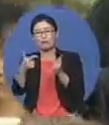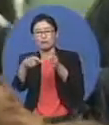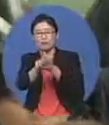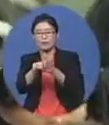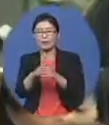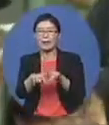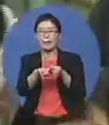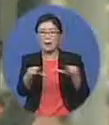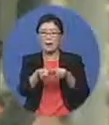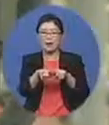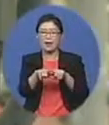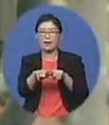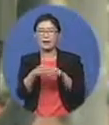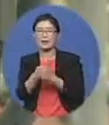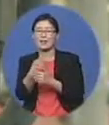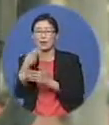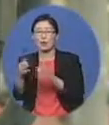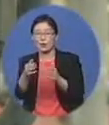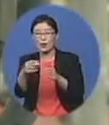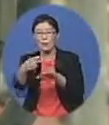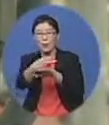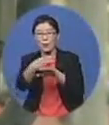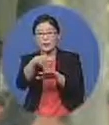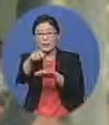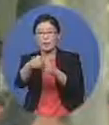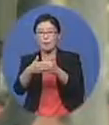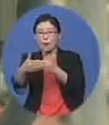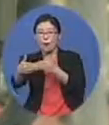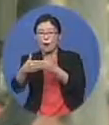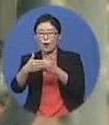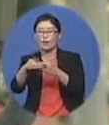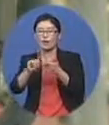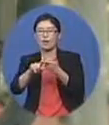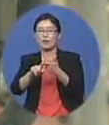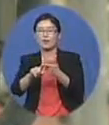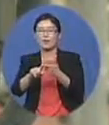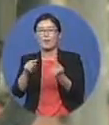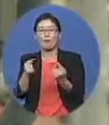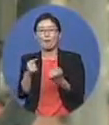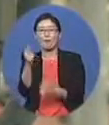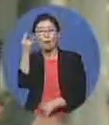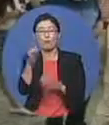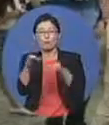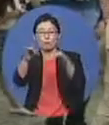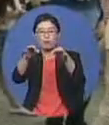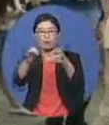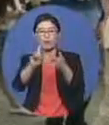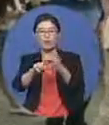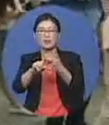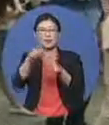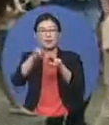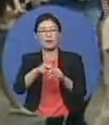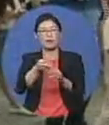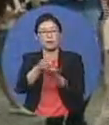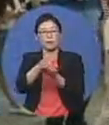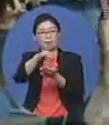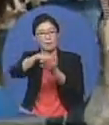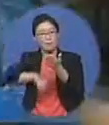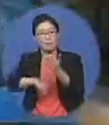일반형과 경기순환 버스에 적용 중인 거리비례제를 좌석버스에는 도입하지 않기로 했습니다.